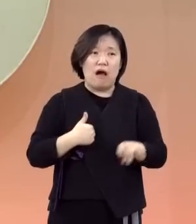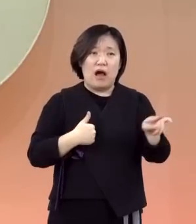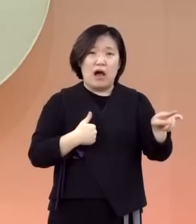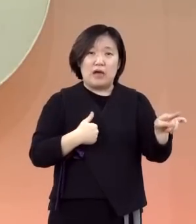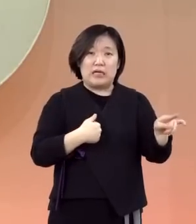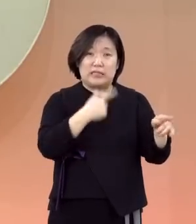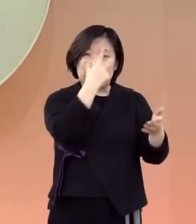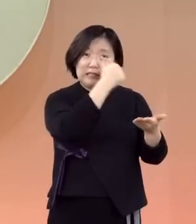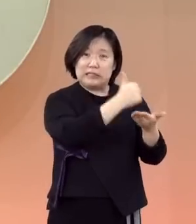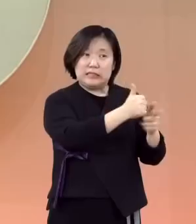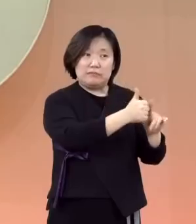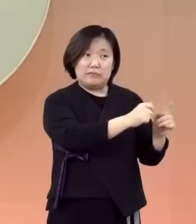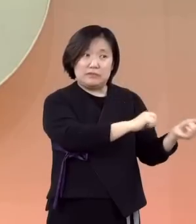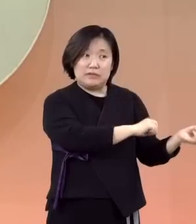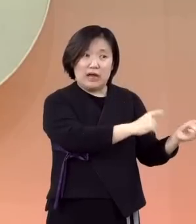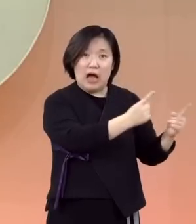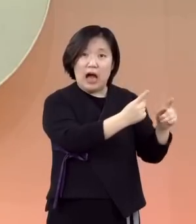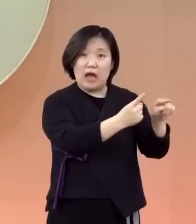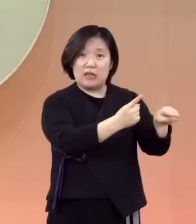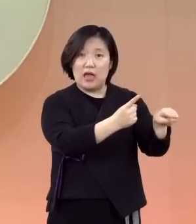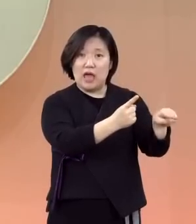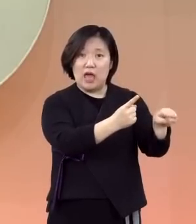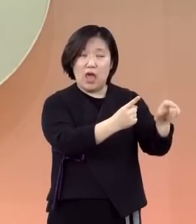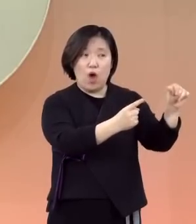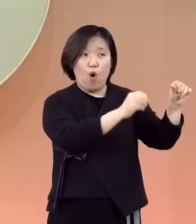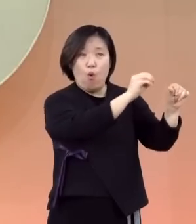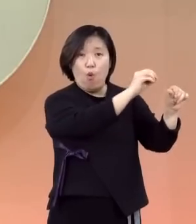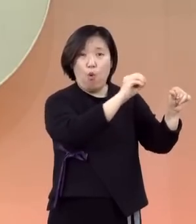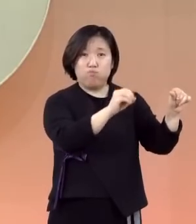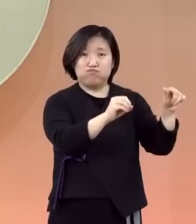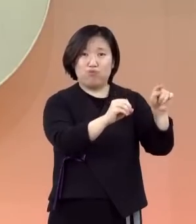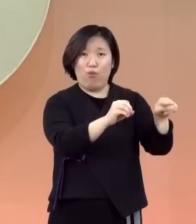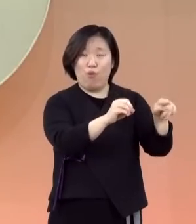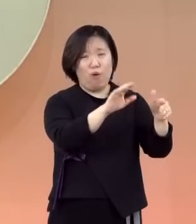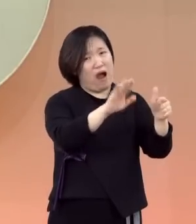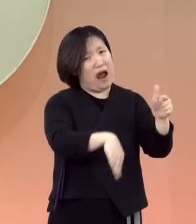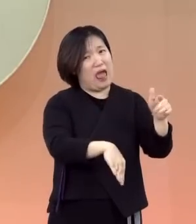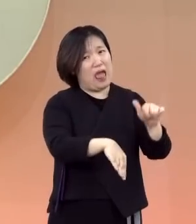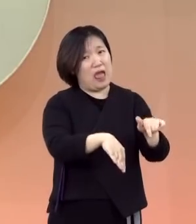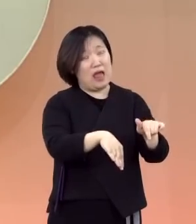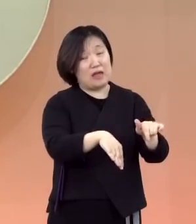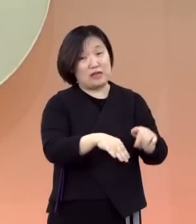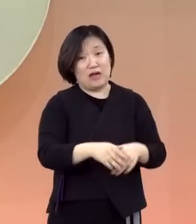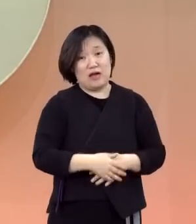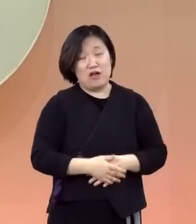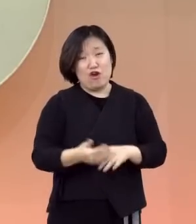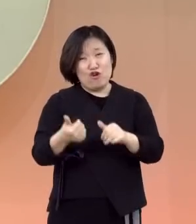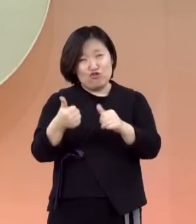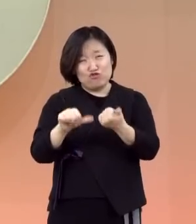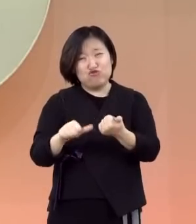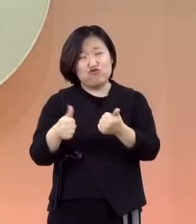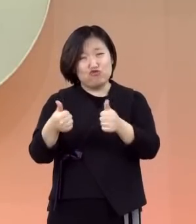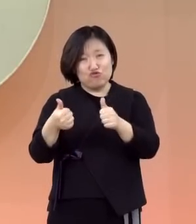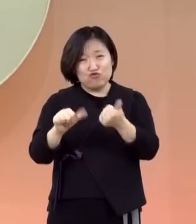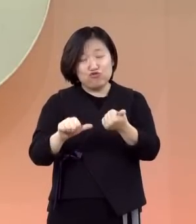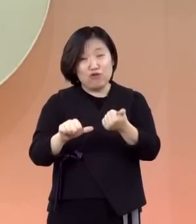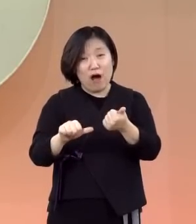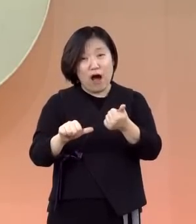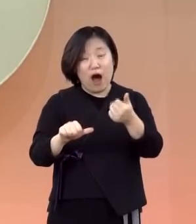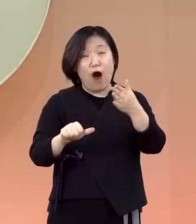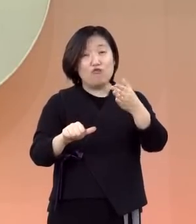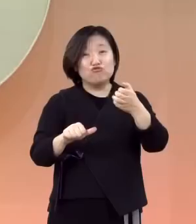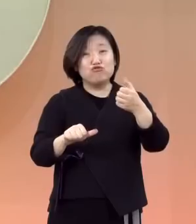로부터 생존가능성이5%미만이라는말을들으셨습니다.즉, 사망확률이95%였다는뜻입니다. 여러분,사망확률이95%였습니다